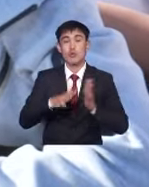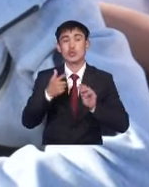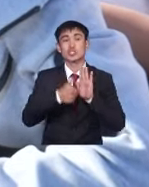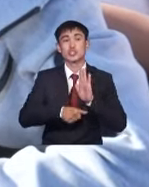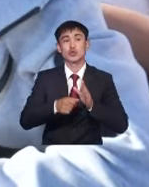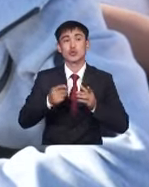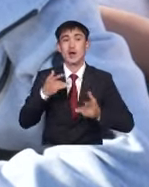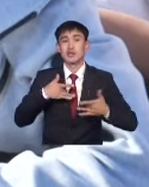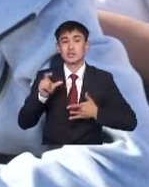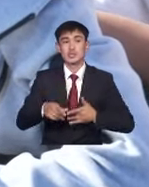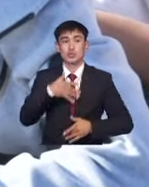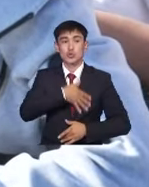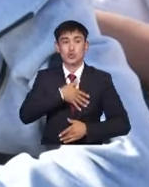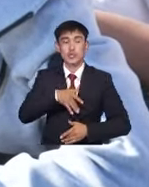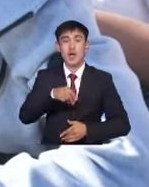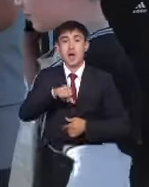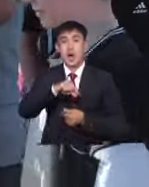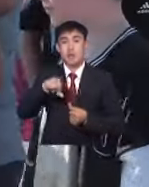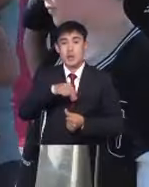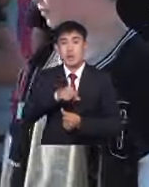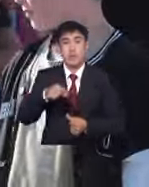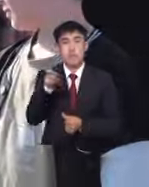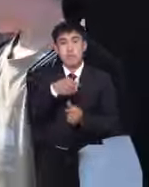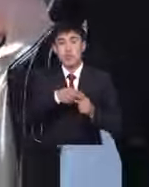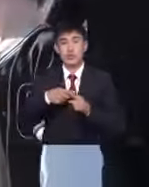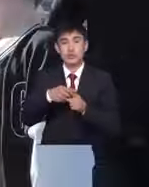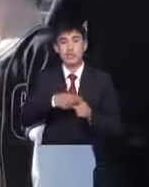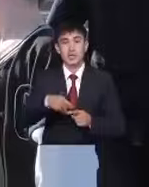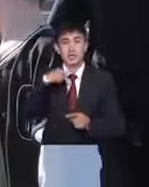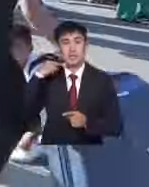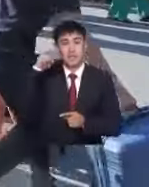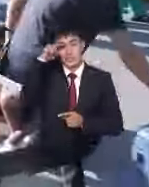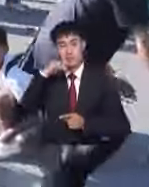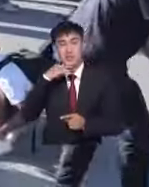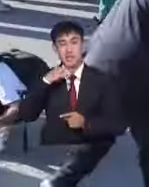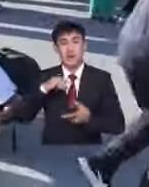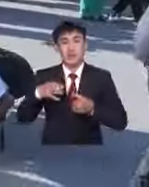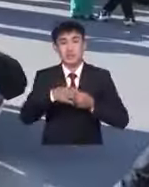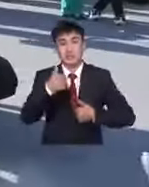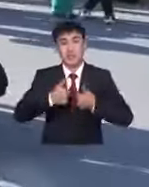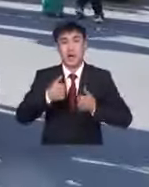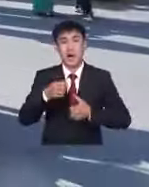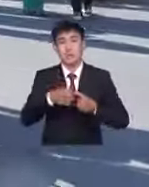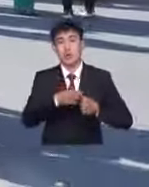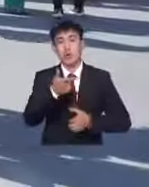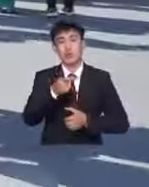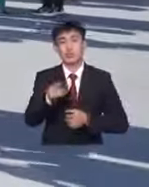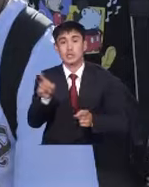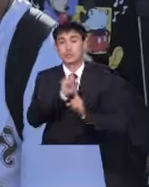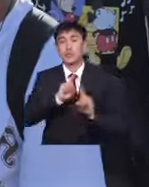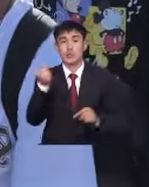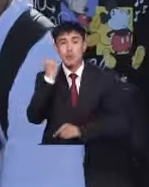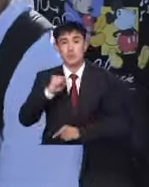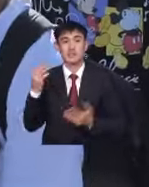600 артистов из Грузии Армении Беларуси России и Казахстана по итогам состязаний ансамбль Горец стал абсолютным победителем